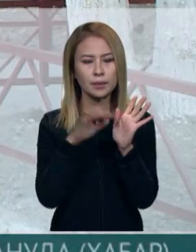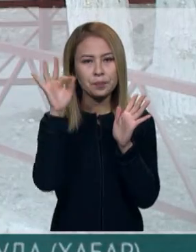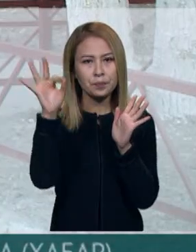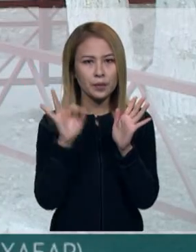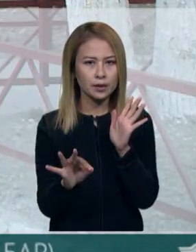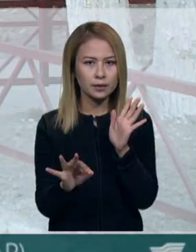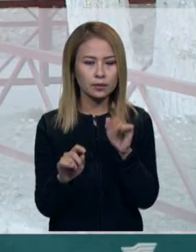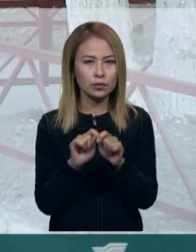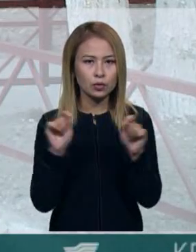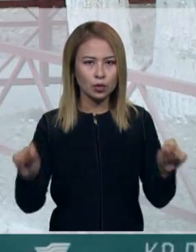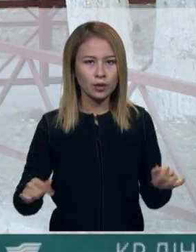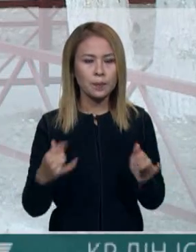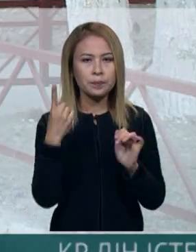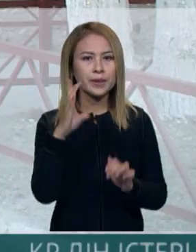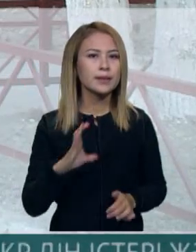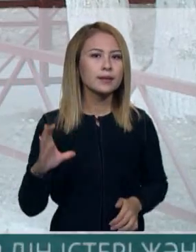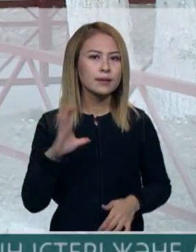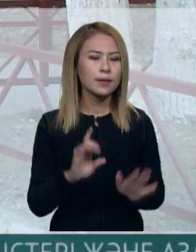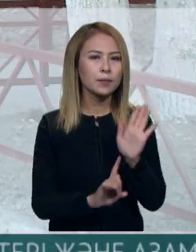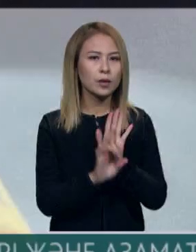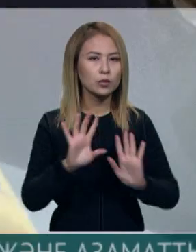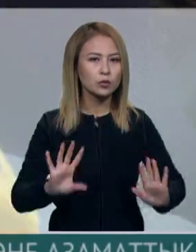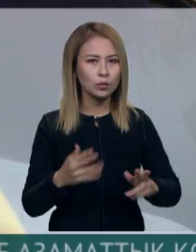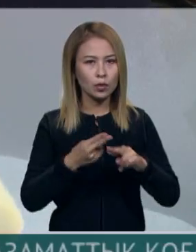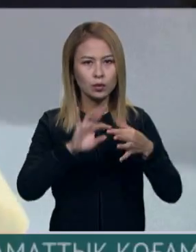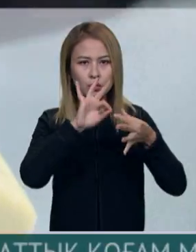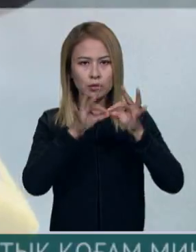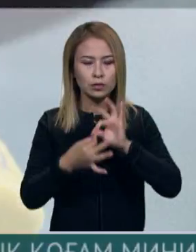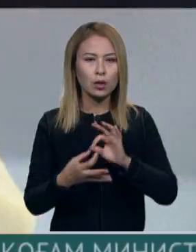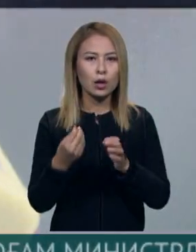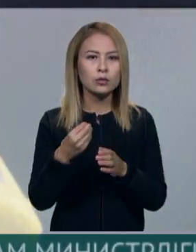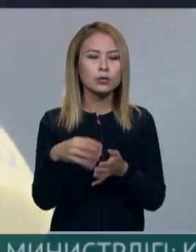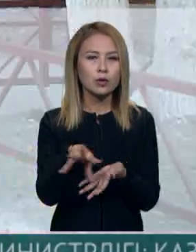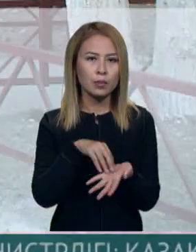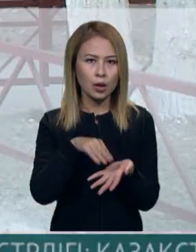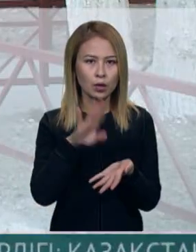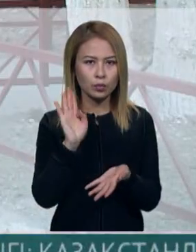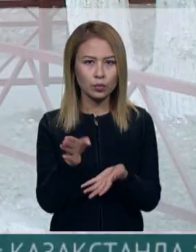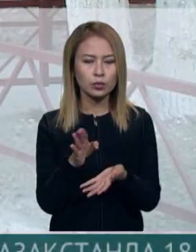68%-ді құрайды. 1 сентябрьдегі жағдай бойынша әлі де болса төмен өде ойлаймыз,